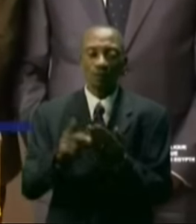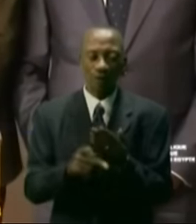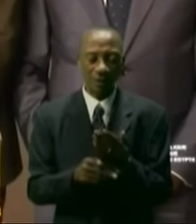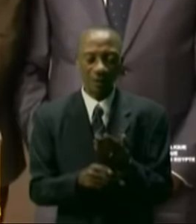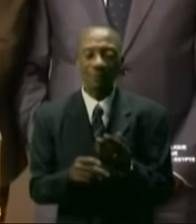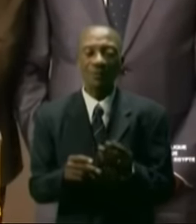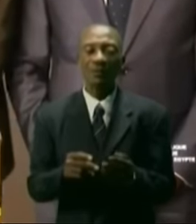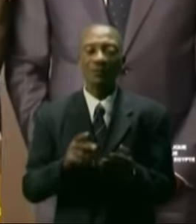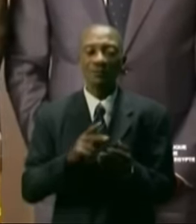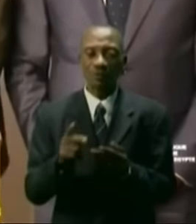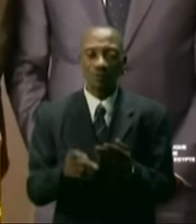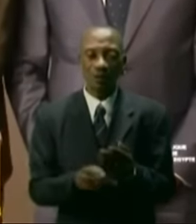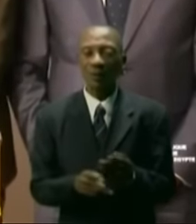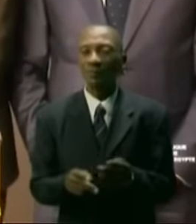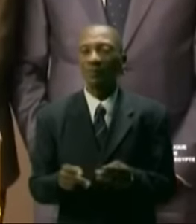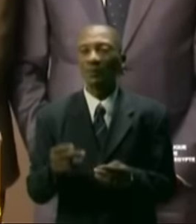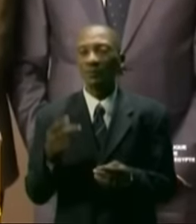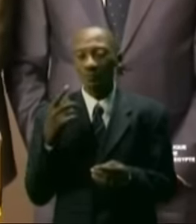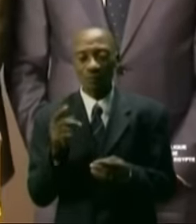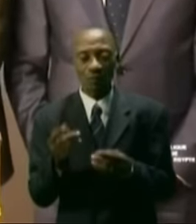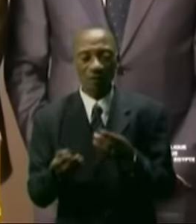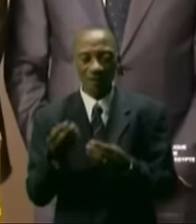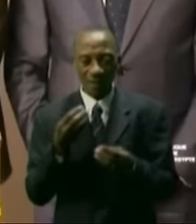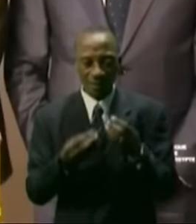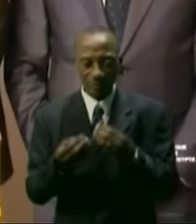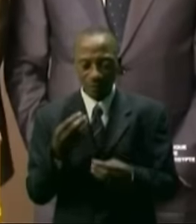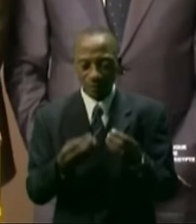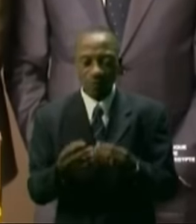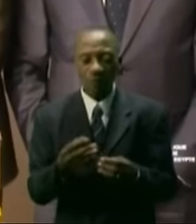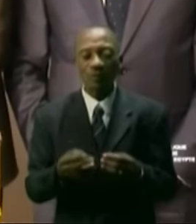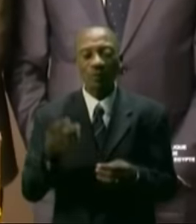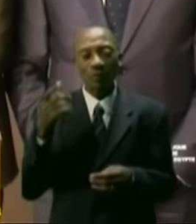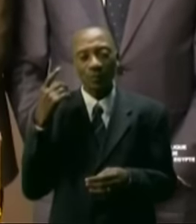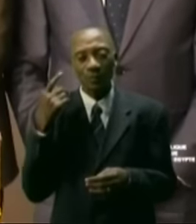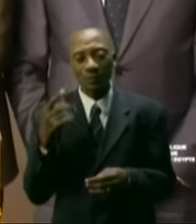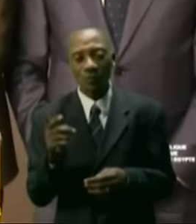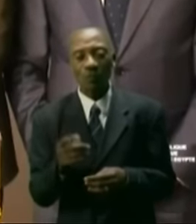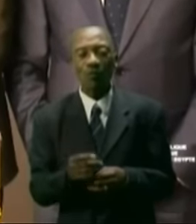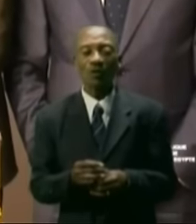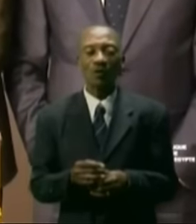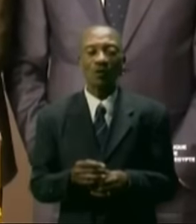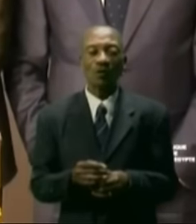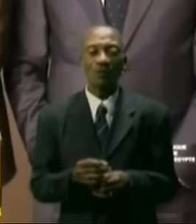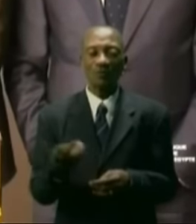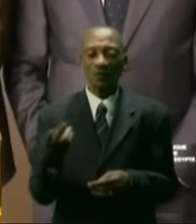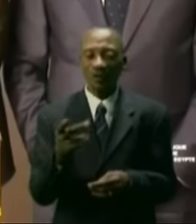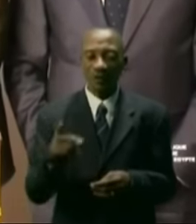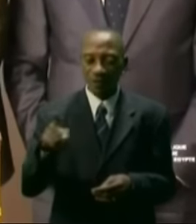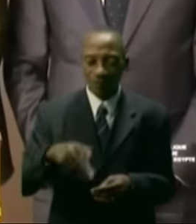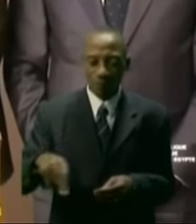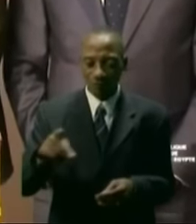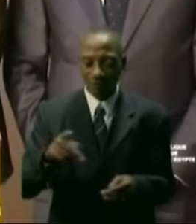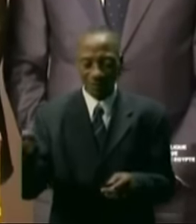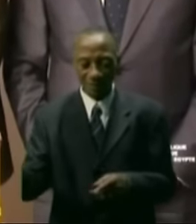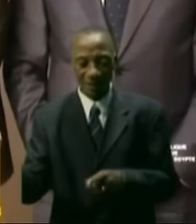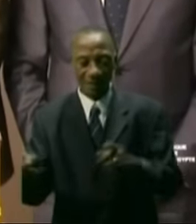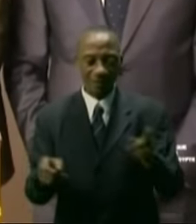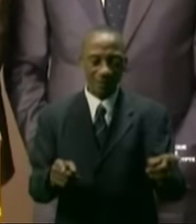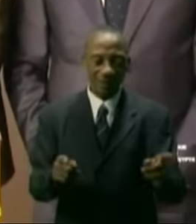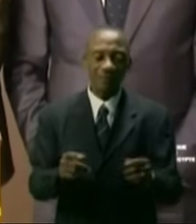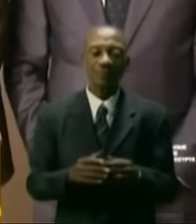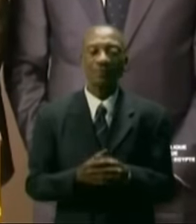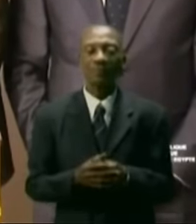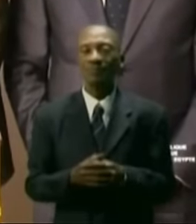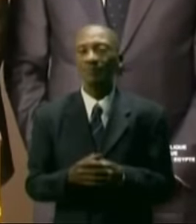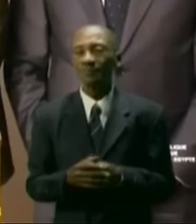signature, notamment le DG Tariq El-Houbi, qui conduit NAFSA, qui